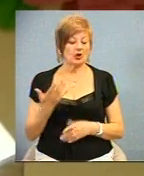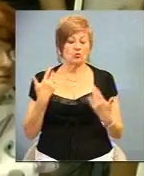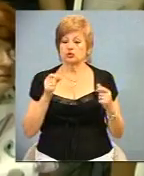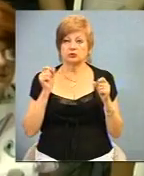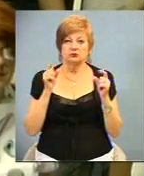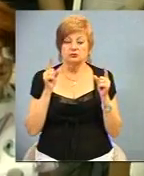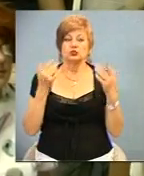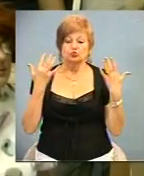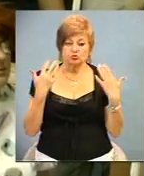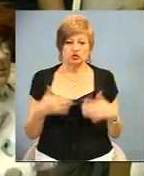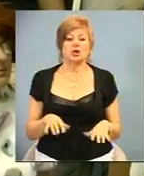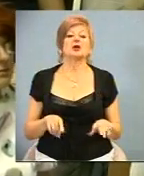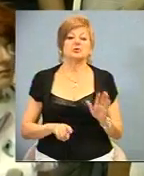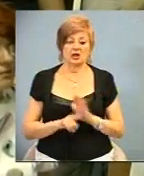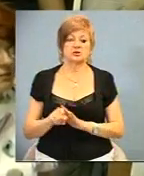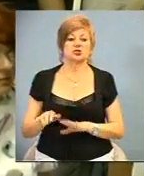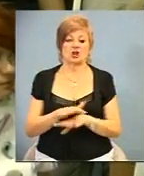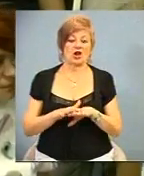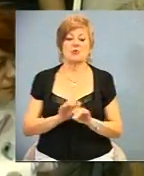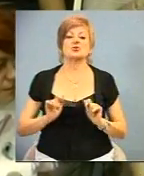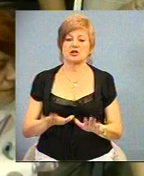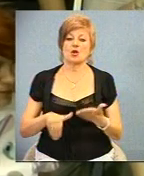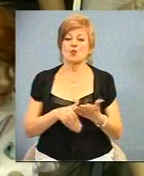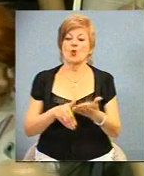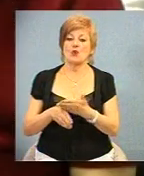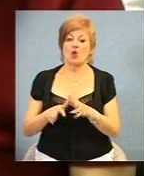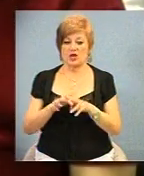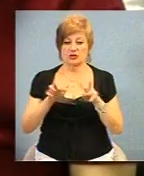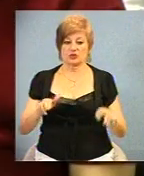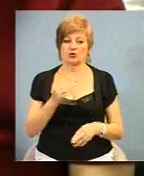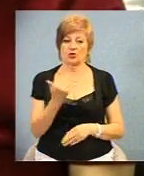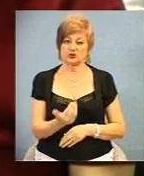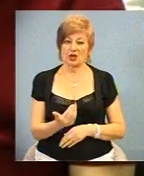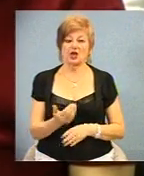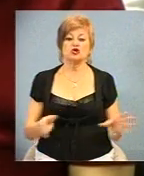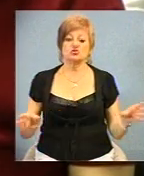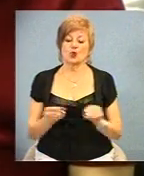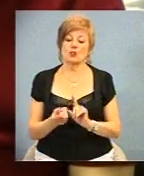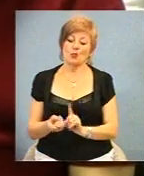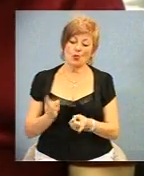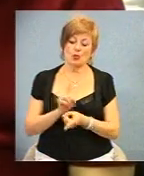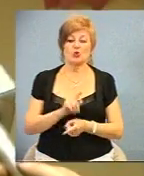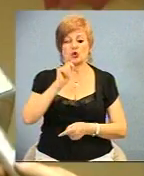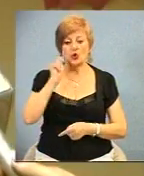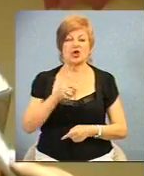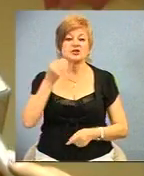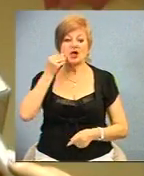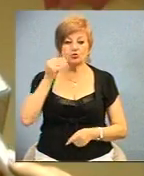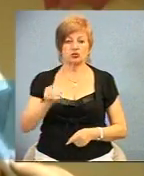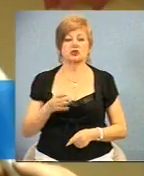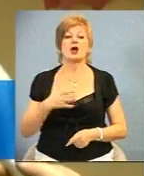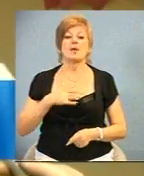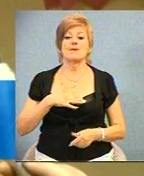пережитого, активно взялася за громадську діяльність. Допомагає таким, як вона, аби разом змінити країну на краще. Тому що мій